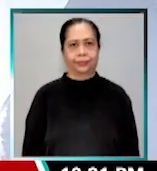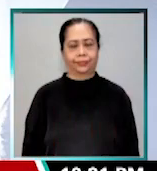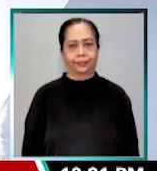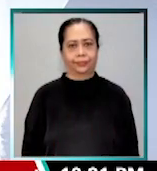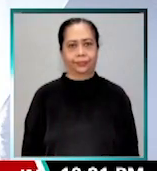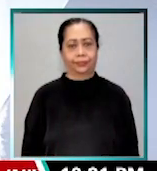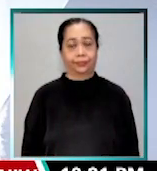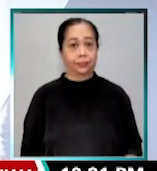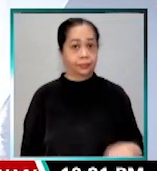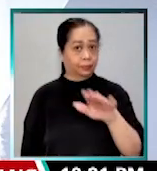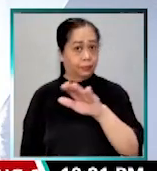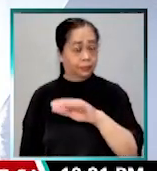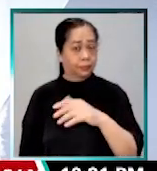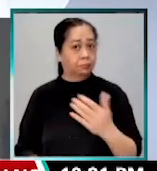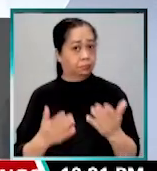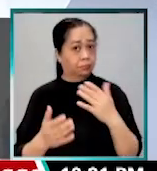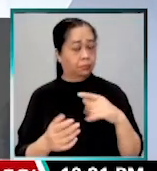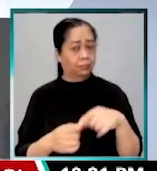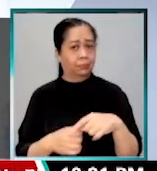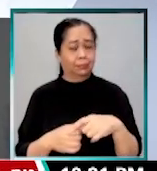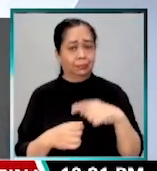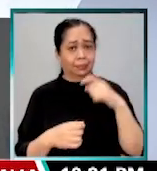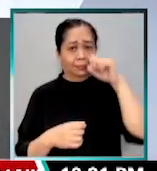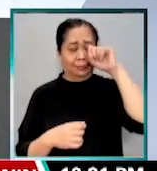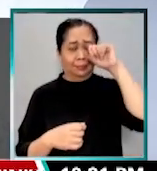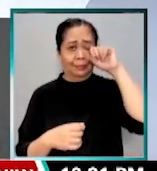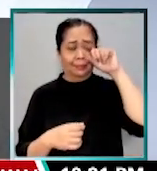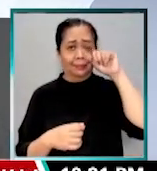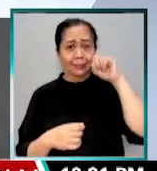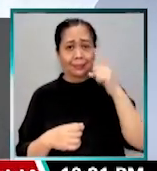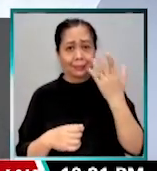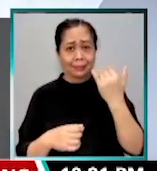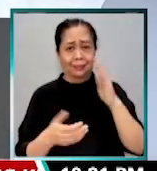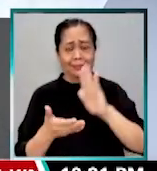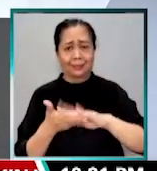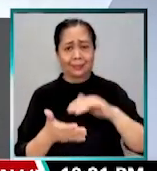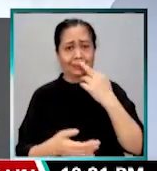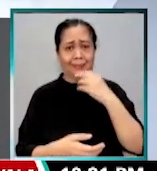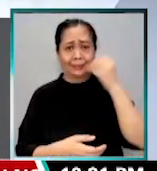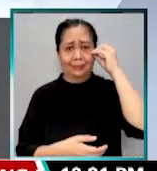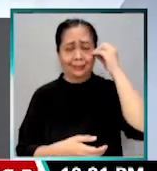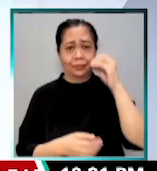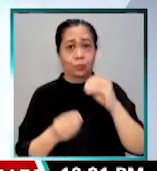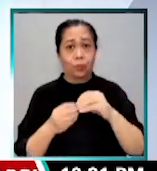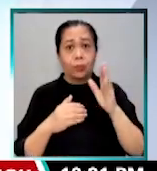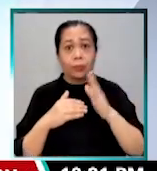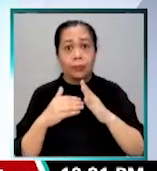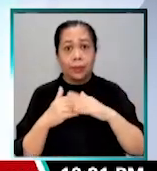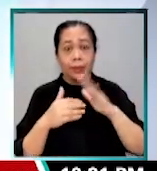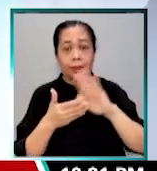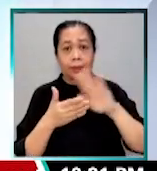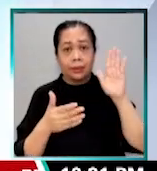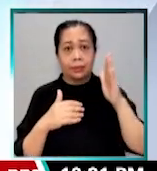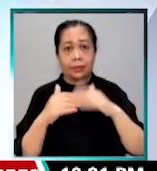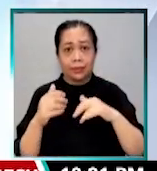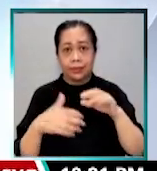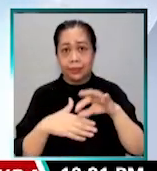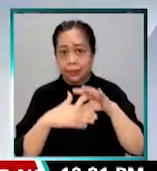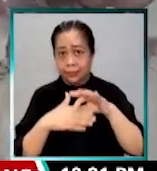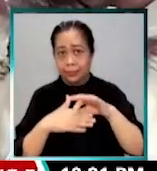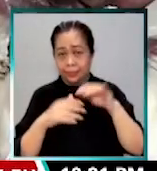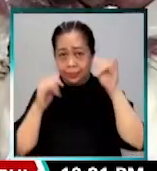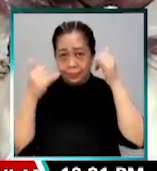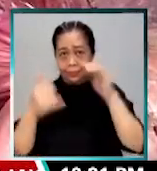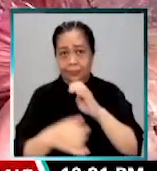Mga kapuso, baka maluhana kayo sa taas ng presyo ng pulang sibuyas. Mas mahal pa ito kaysa sa karning baka. Sa